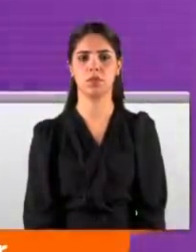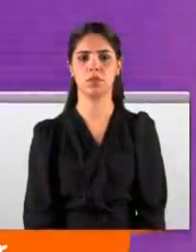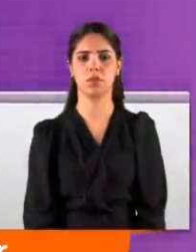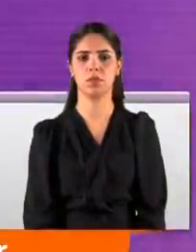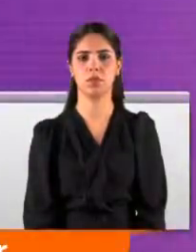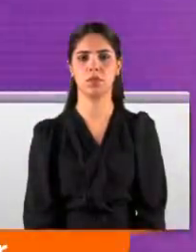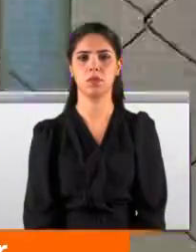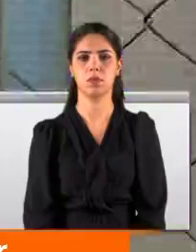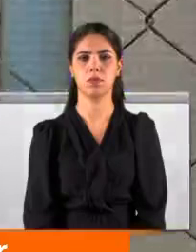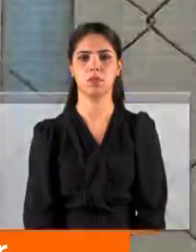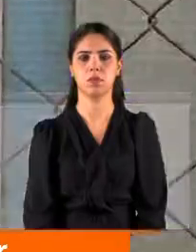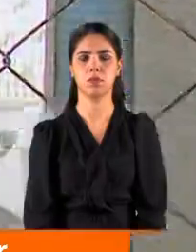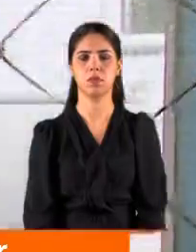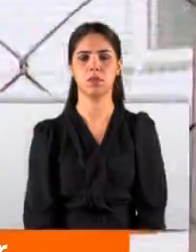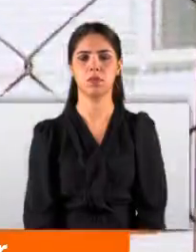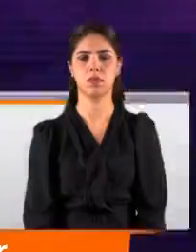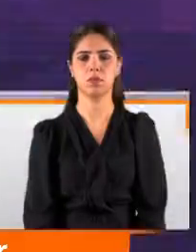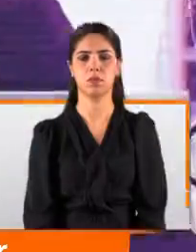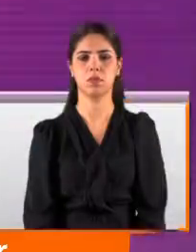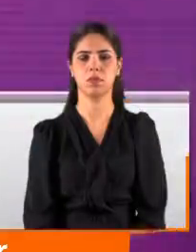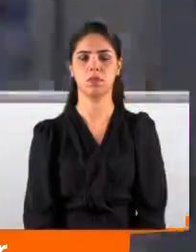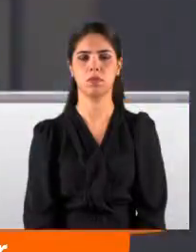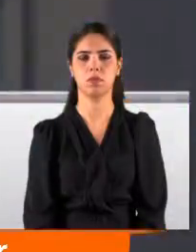kendimi öldürmeye bile kalktığım gün oldu.